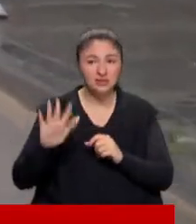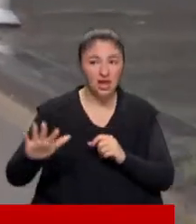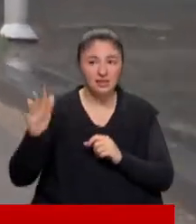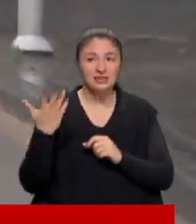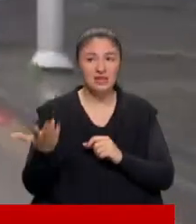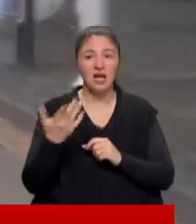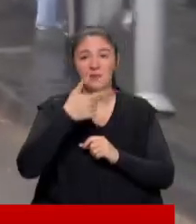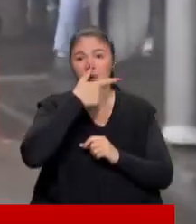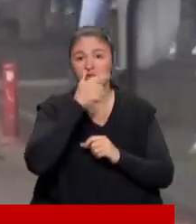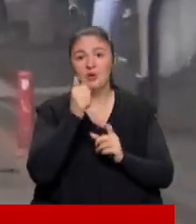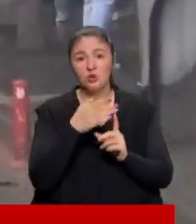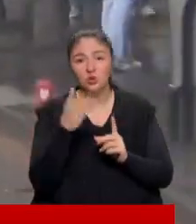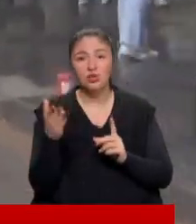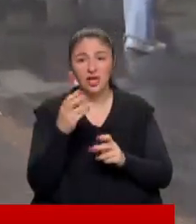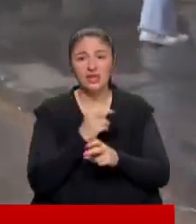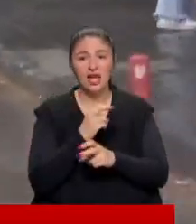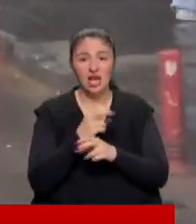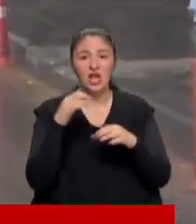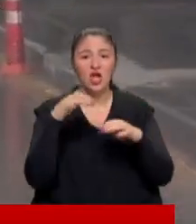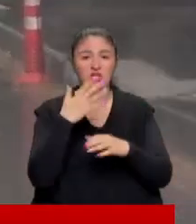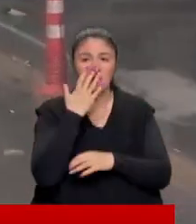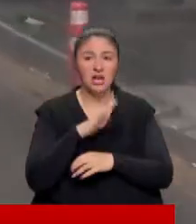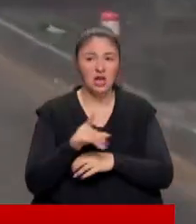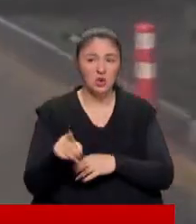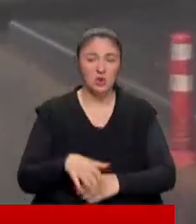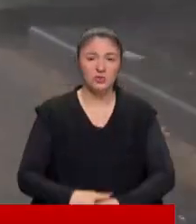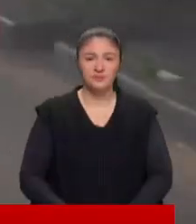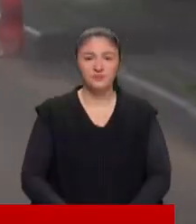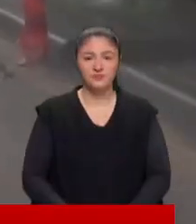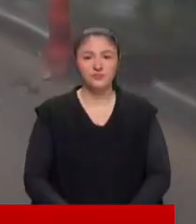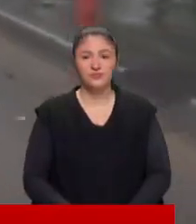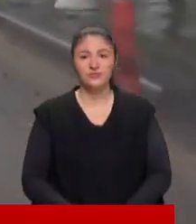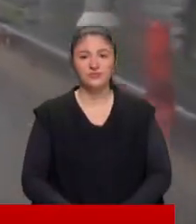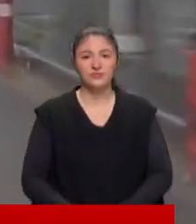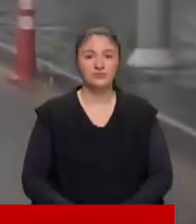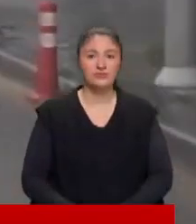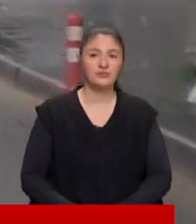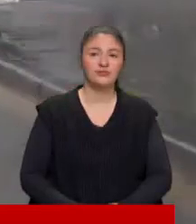bölgelerde ise perşembe günü de riskli yağışlar bekleniyor.